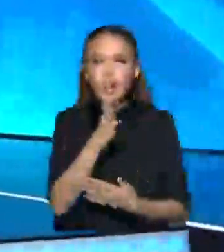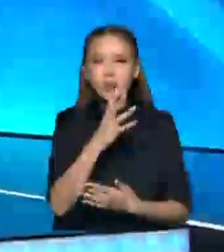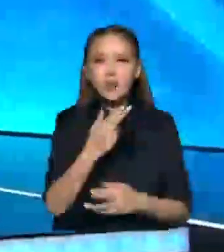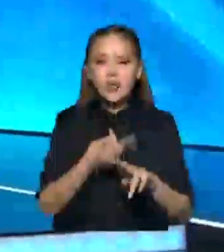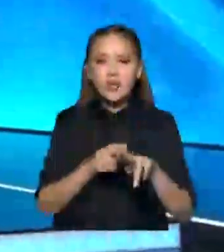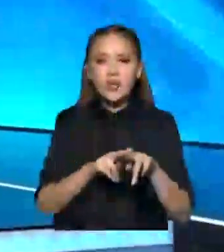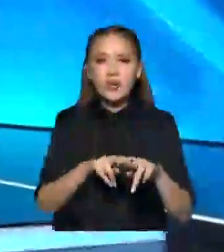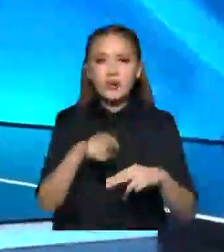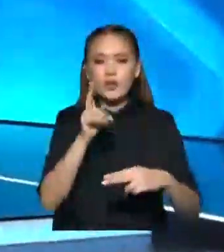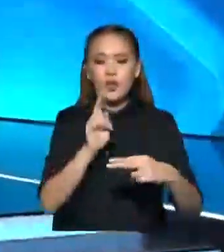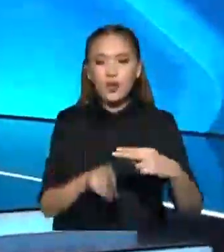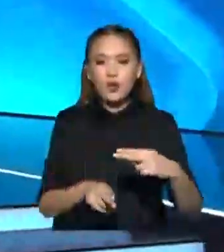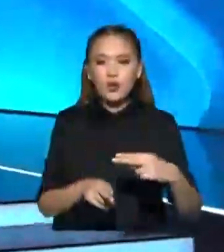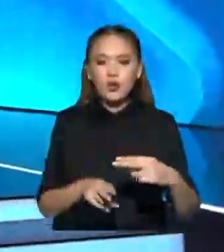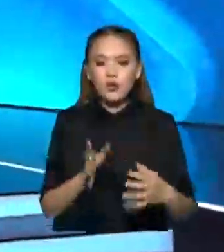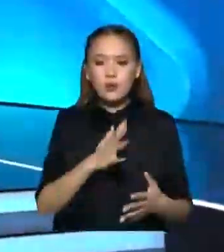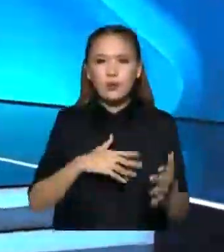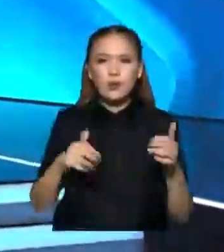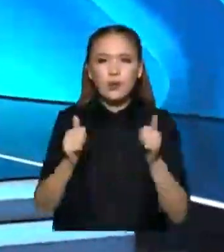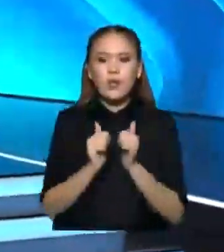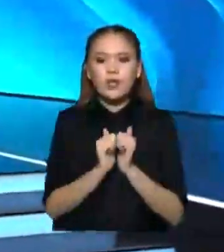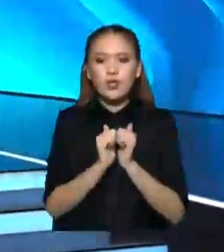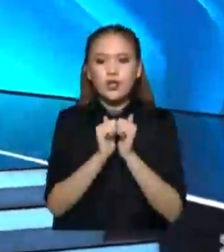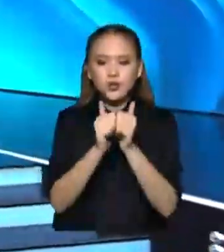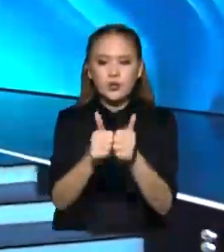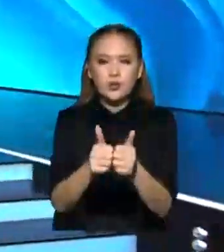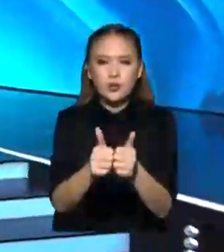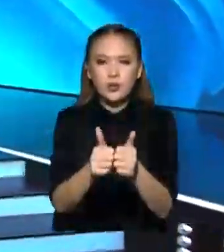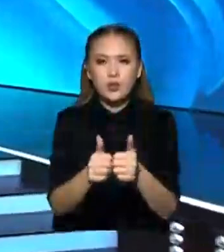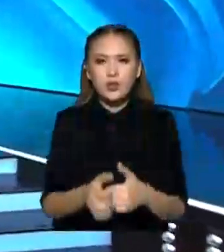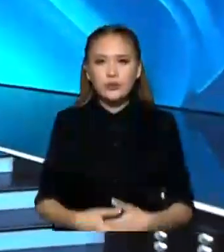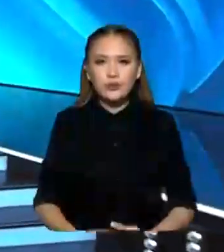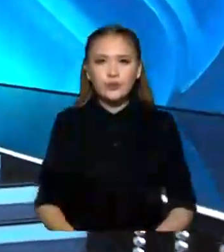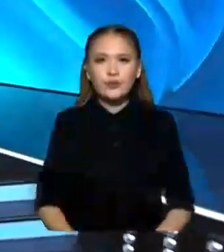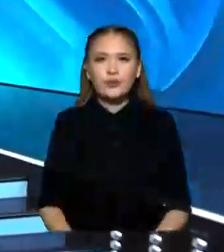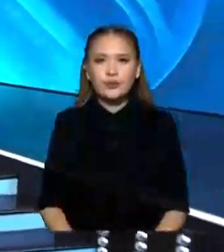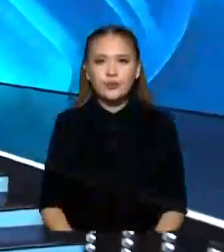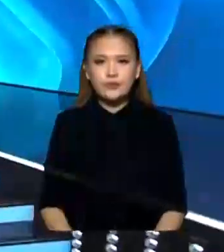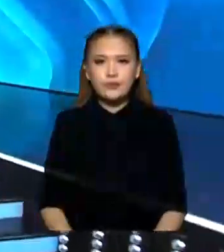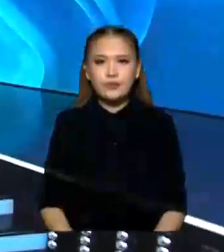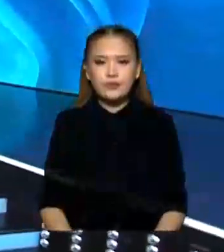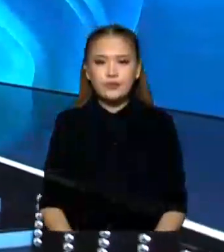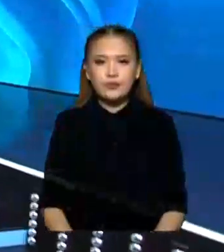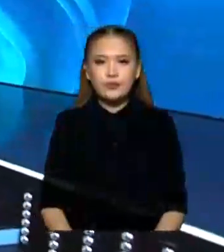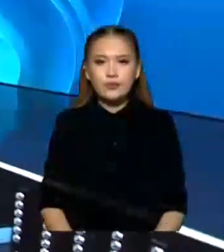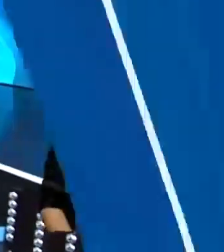сараптамасы осымен тәмам. Жолымыз бір, ниетіміз түзу болсын ағайын.